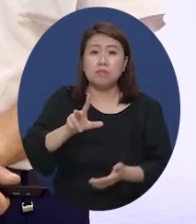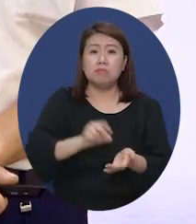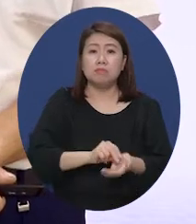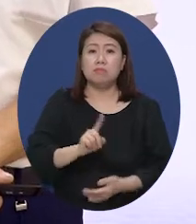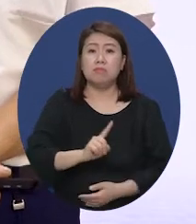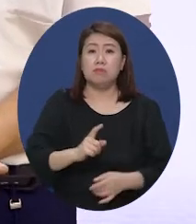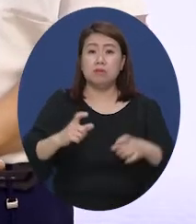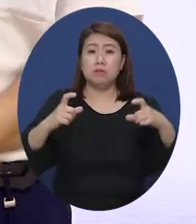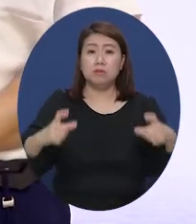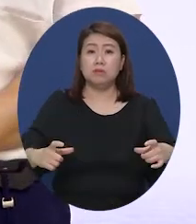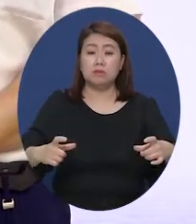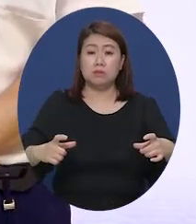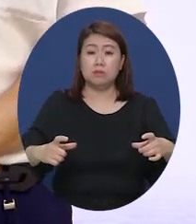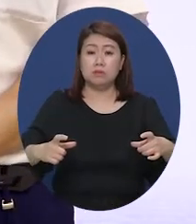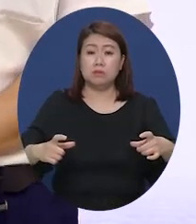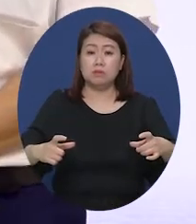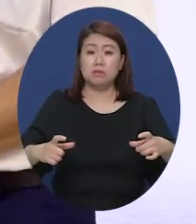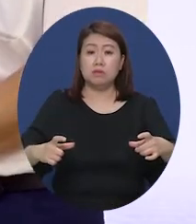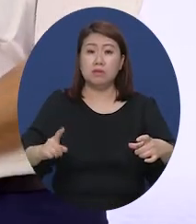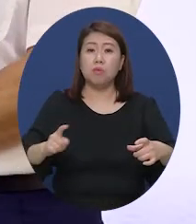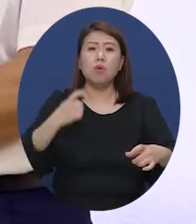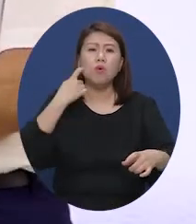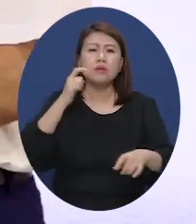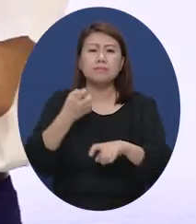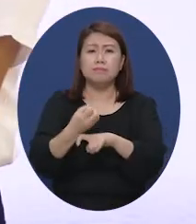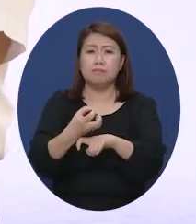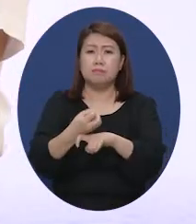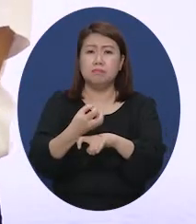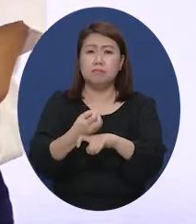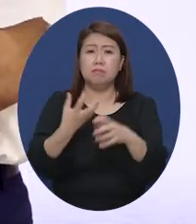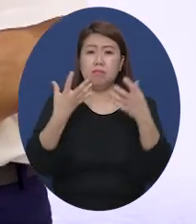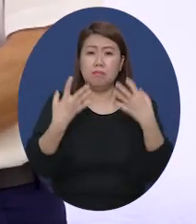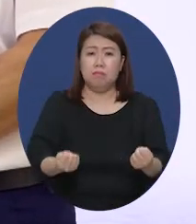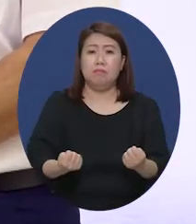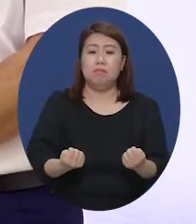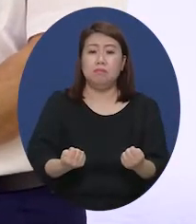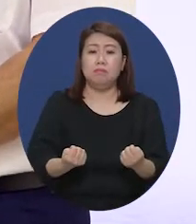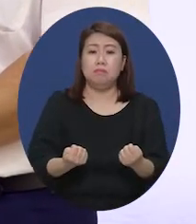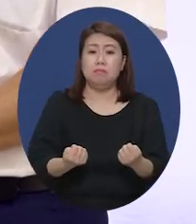그런데 아이러니하게도 그 지역에 금이 상당히 많이 났습니다.